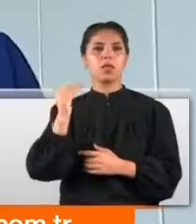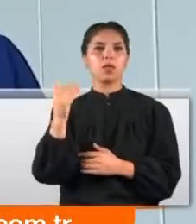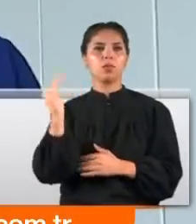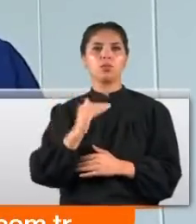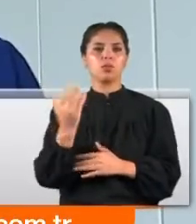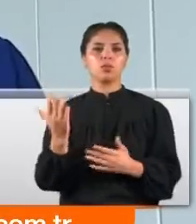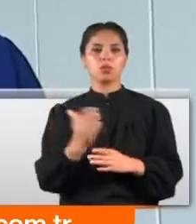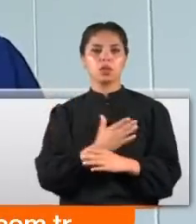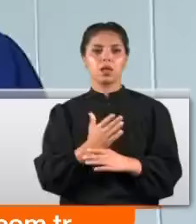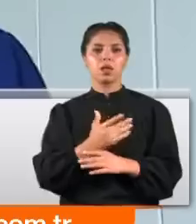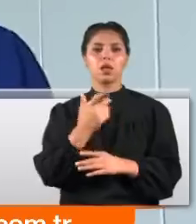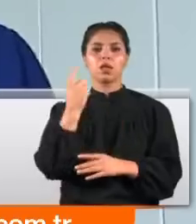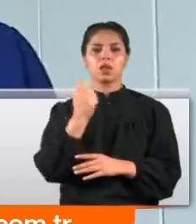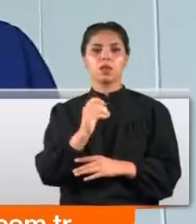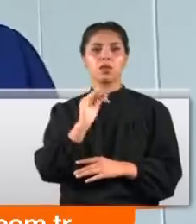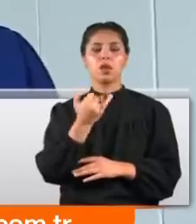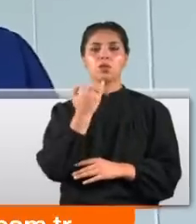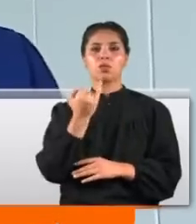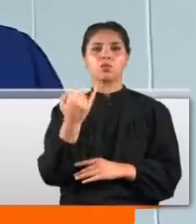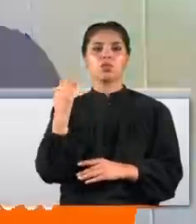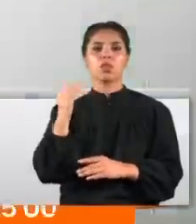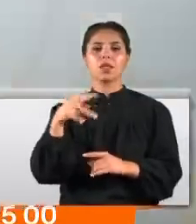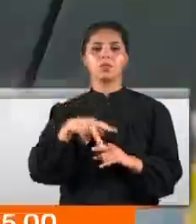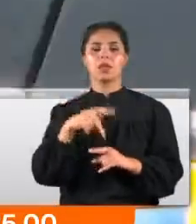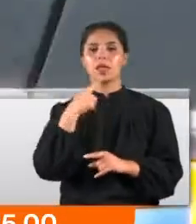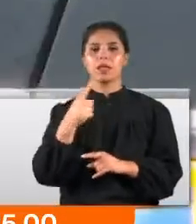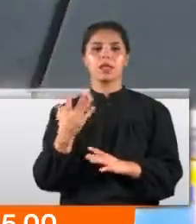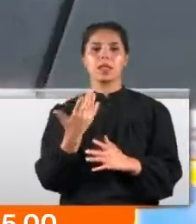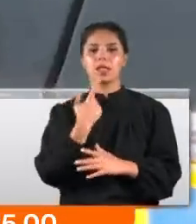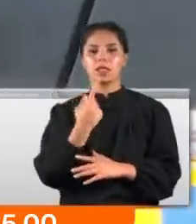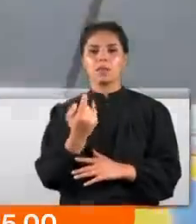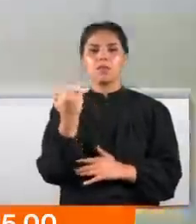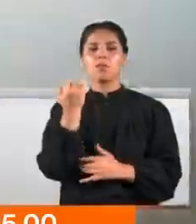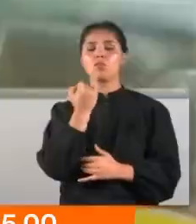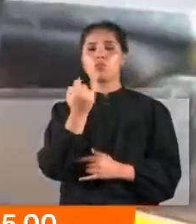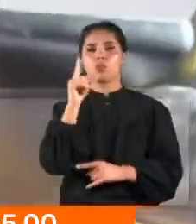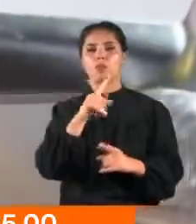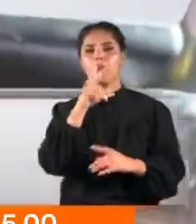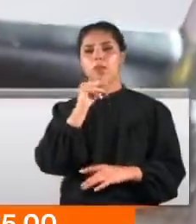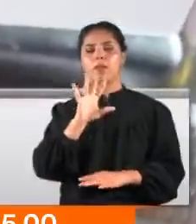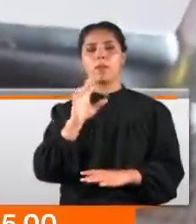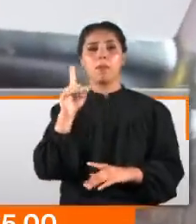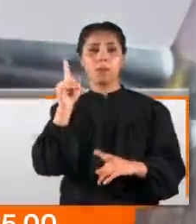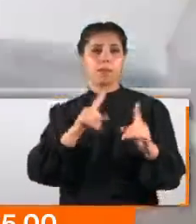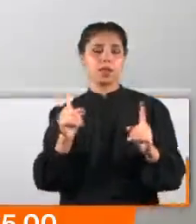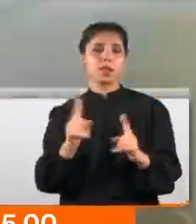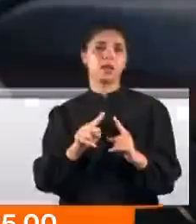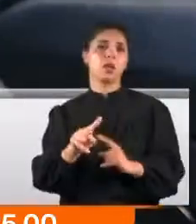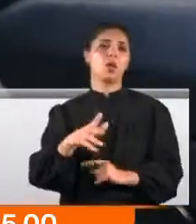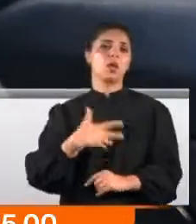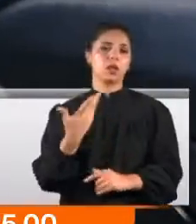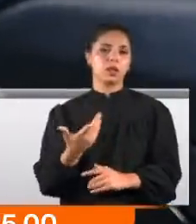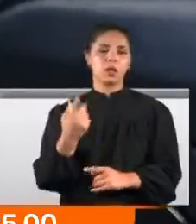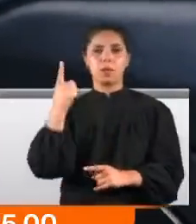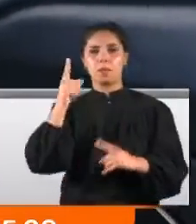taksi müşterisi taksiye biner dediniz. Ne demek istediniz? Bazen müşteri beğenmiyorlar, bazen kısa mesafe gitmiyorlar,